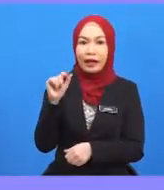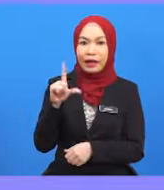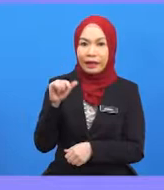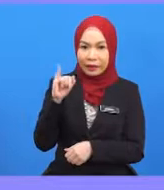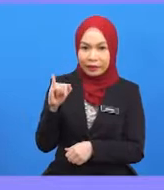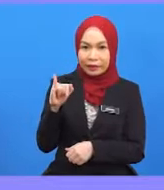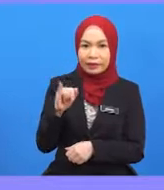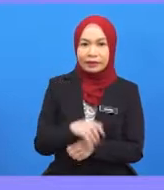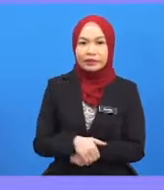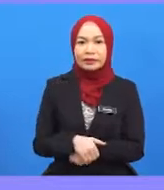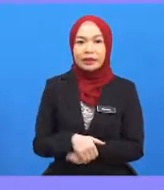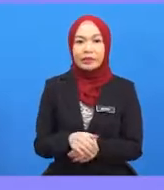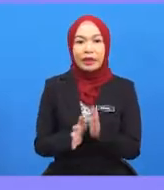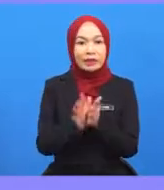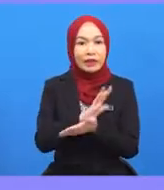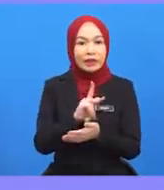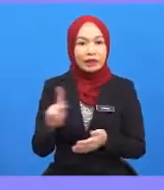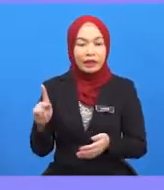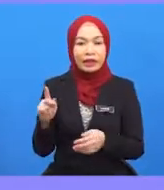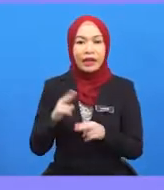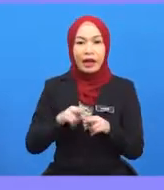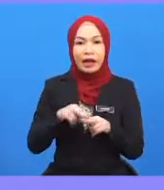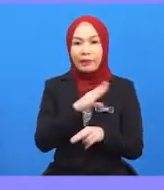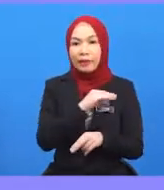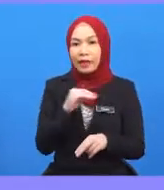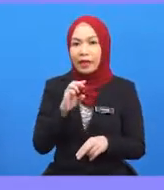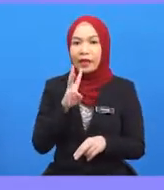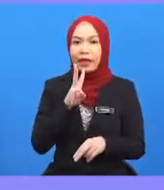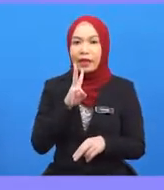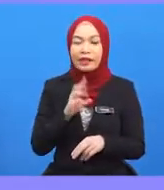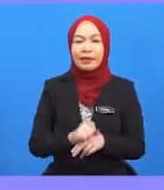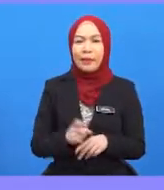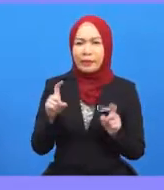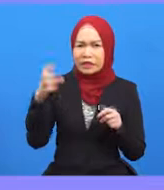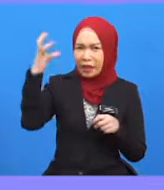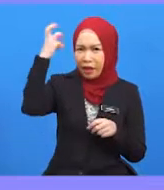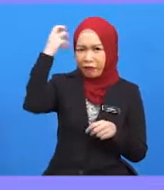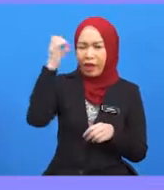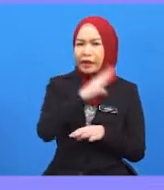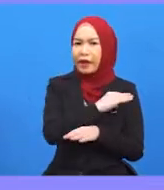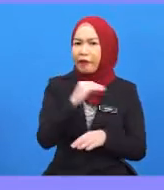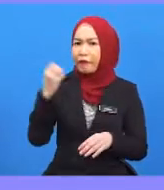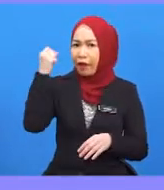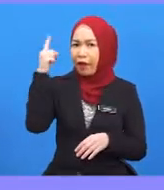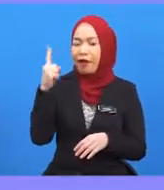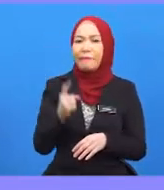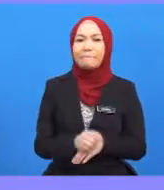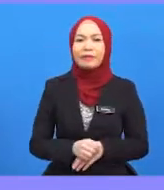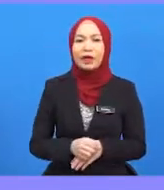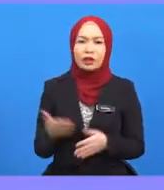Perlu diingat ya, ini adalah yang perlu kita hafal dan fahami. Diulangi sekali lagi.